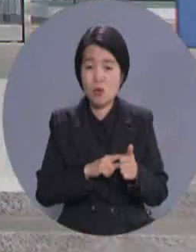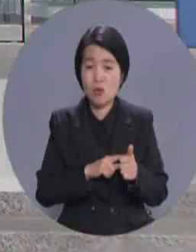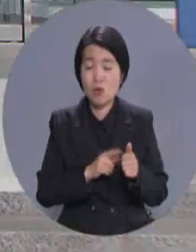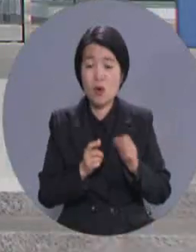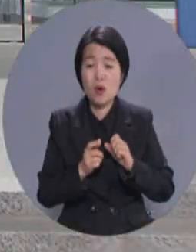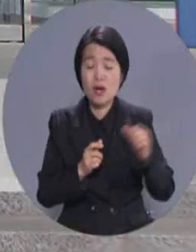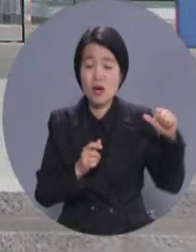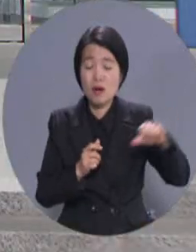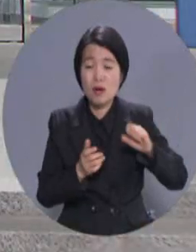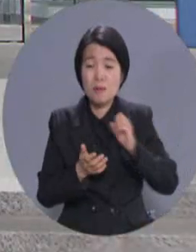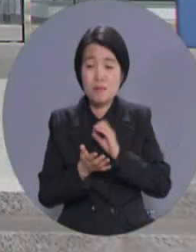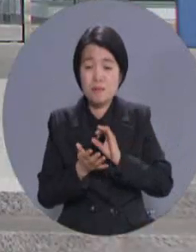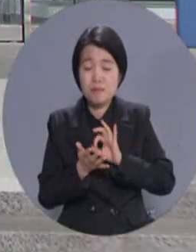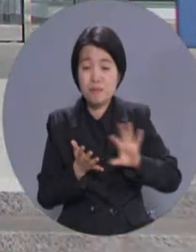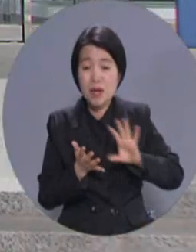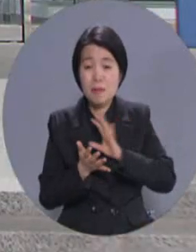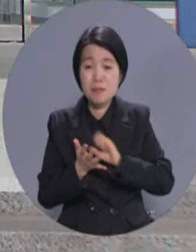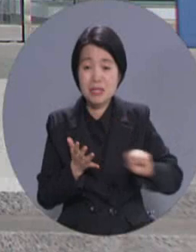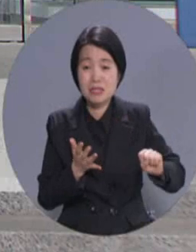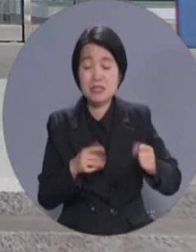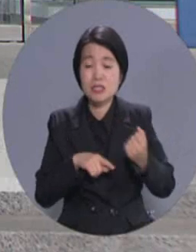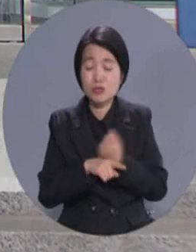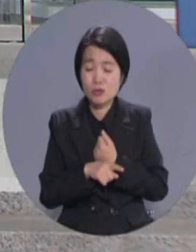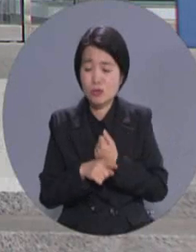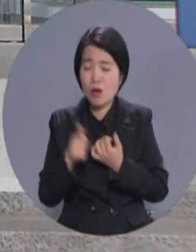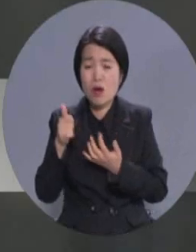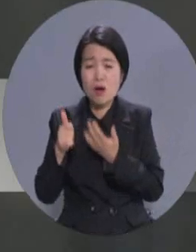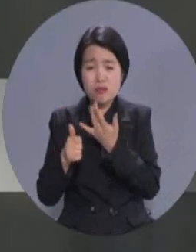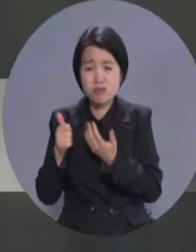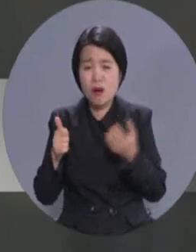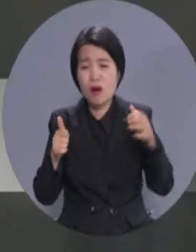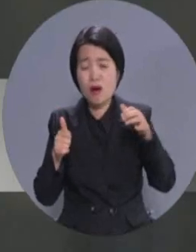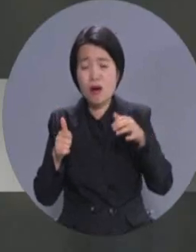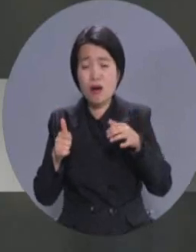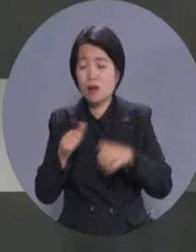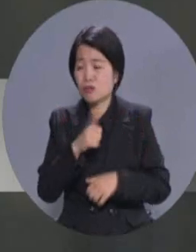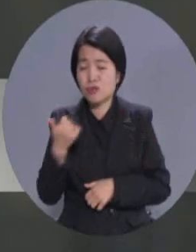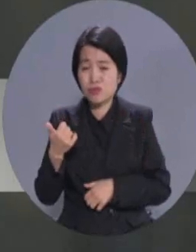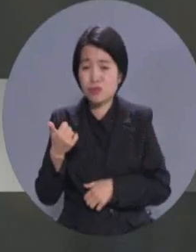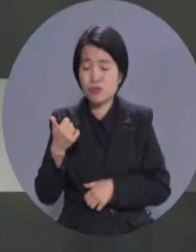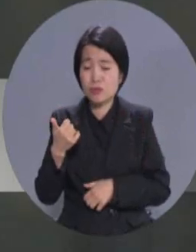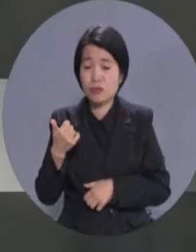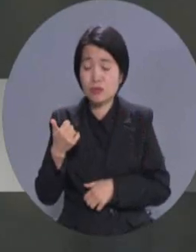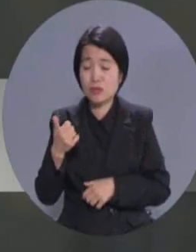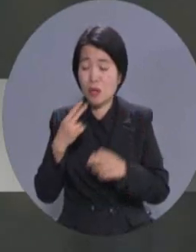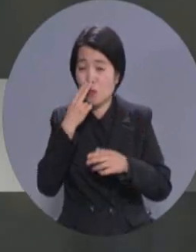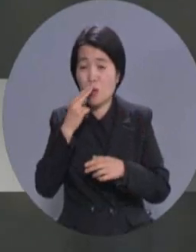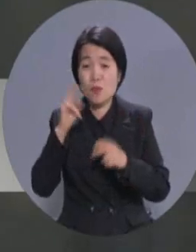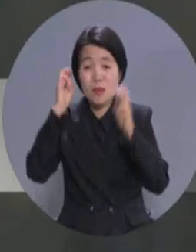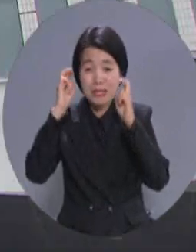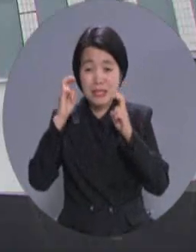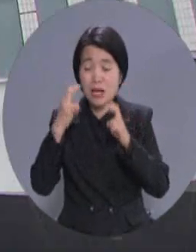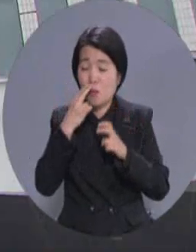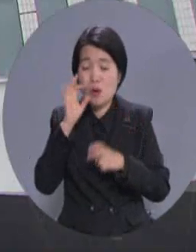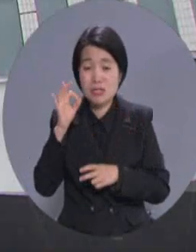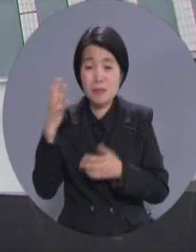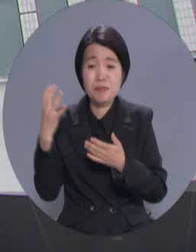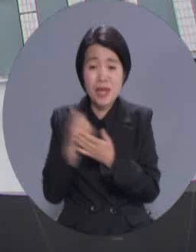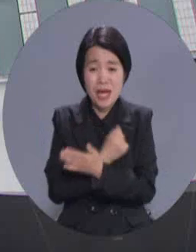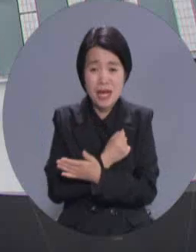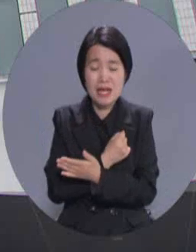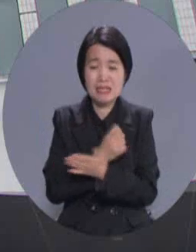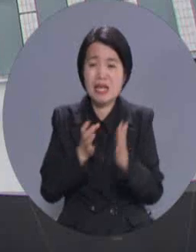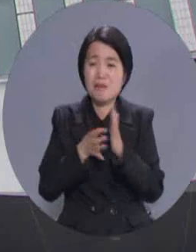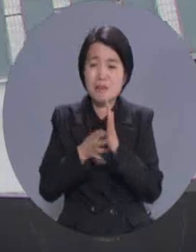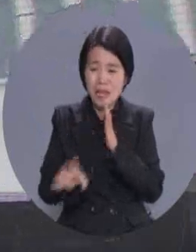이유로 피해자의 휘발유를 뿌려 잔혹한 방법으로 살해하고 화상 원인을 가장해 보험사 로부터 보험금을 편취한 점 등을